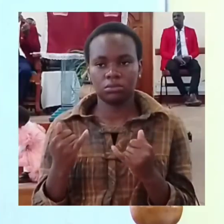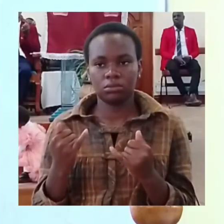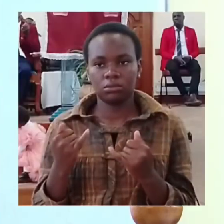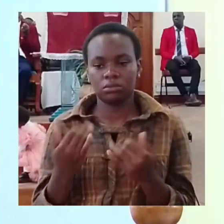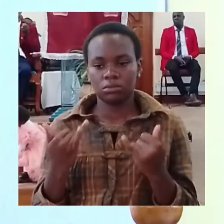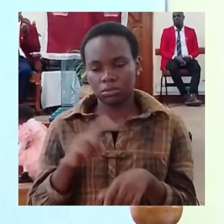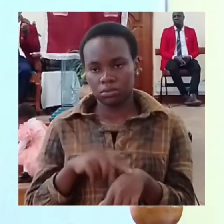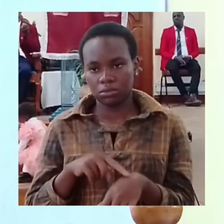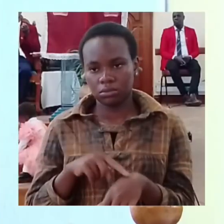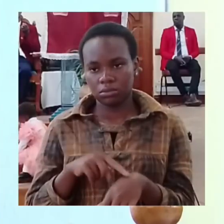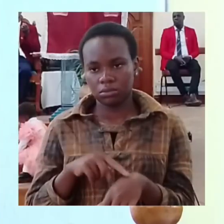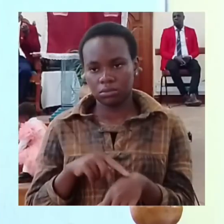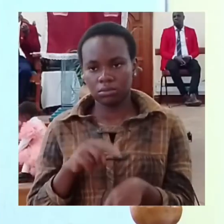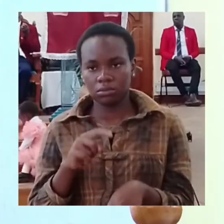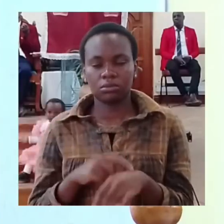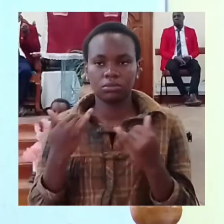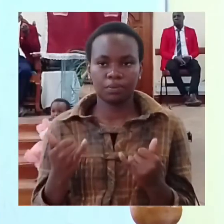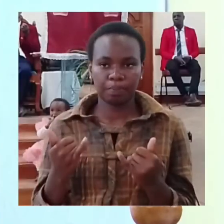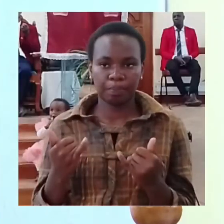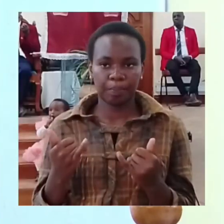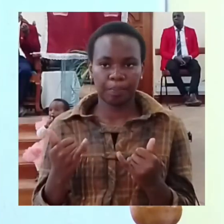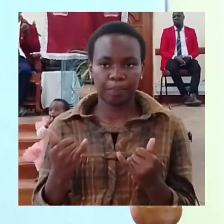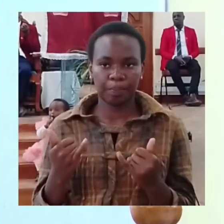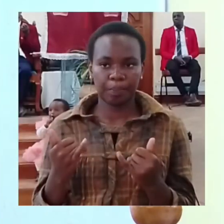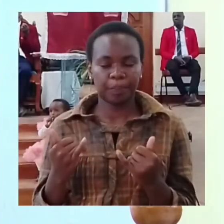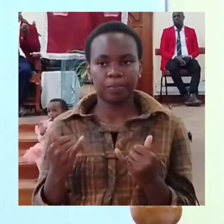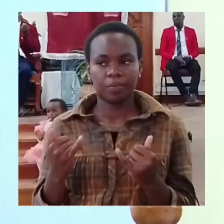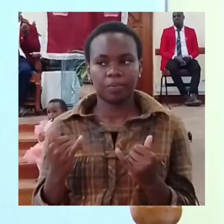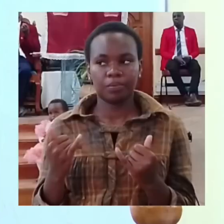mĩaraho ya ũmũthĩ, atĩrĩrĩ,